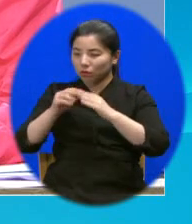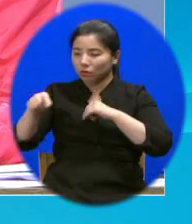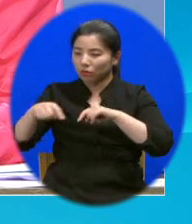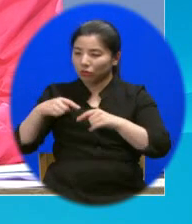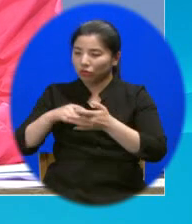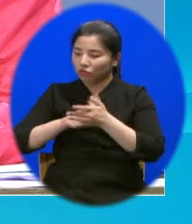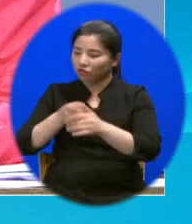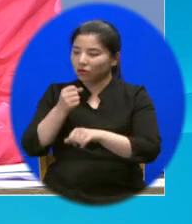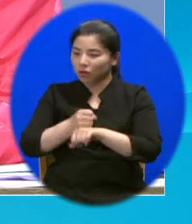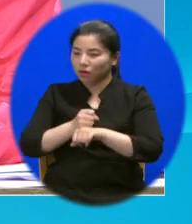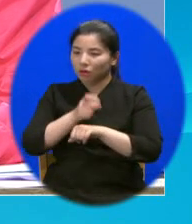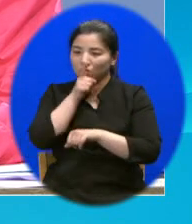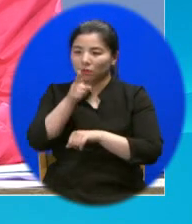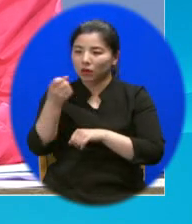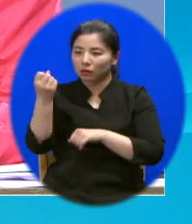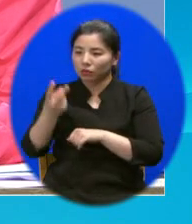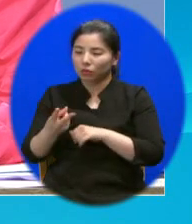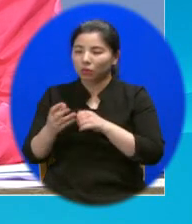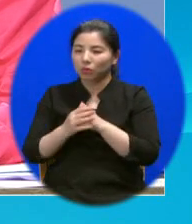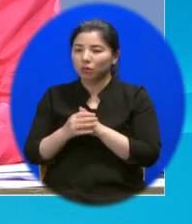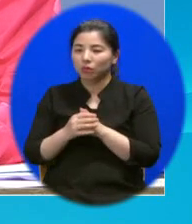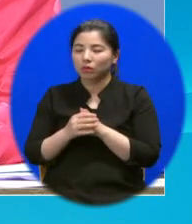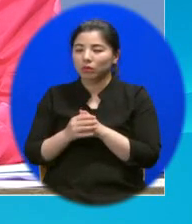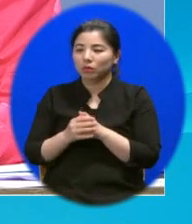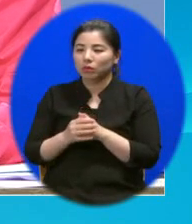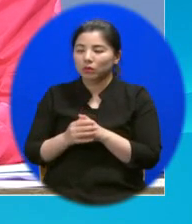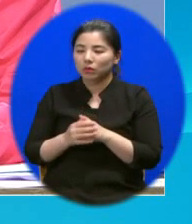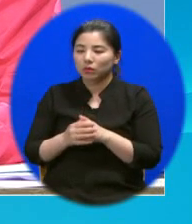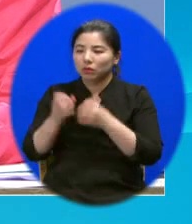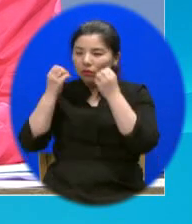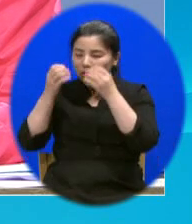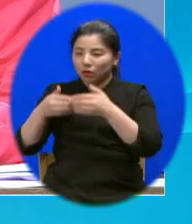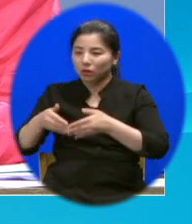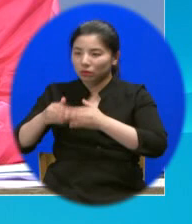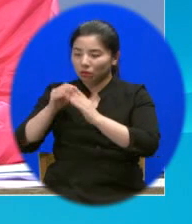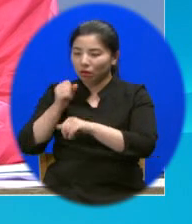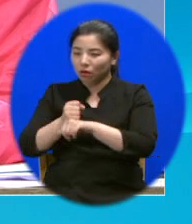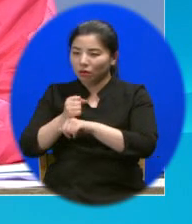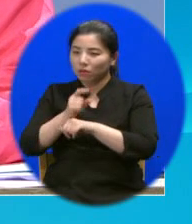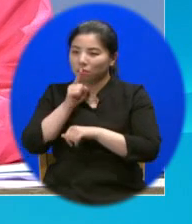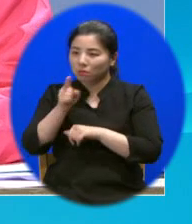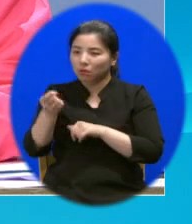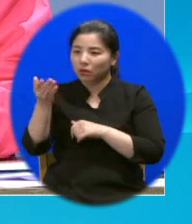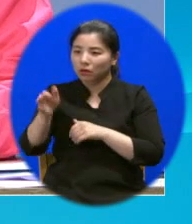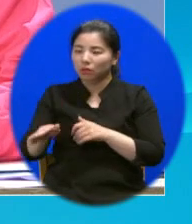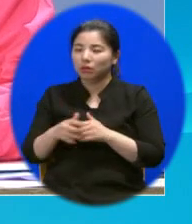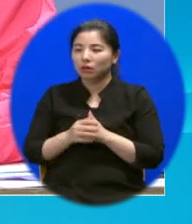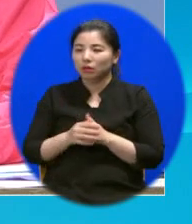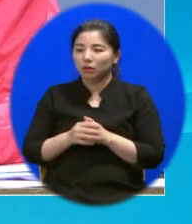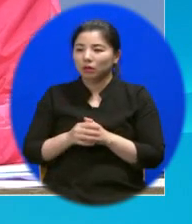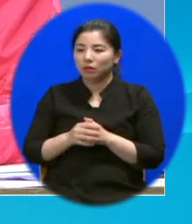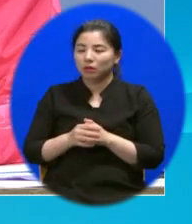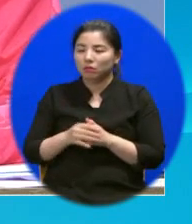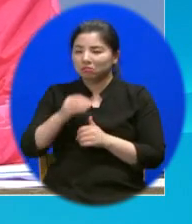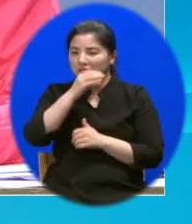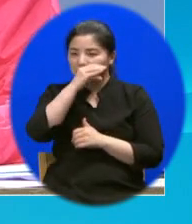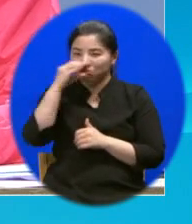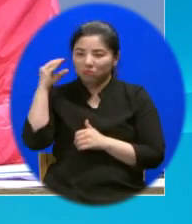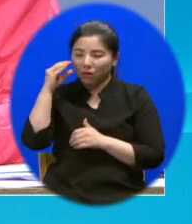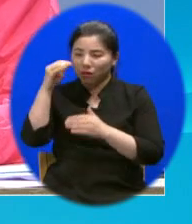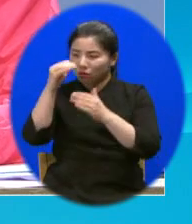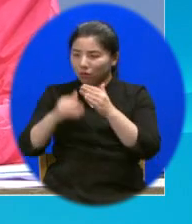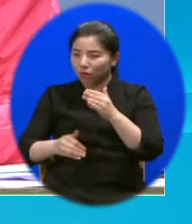추진한다고 또한 부분은 얻도록 뭐 신 사람 더 표현을 달렸는데 이것도 역시 도어 제대로 된